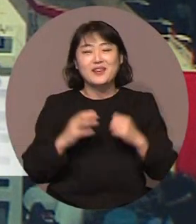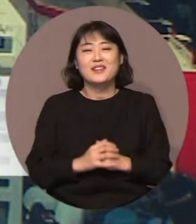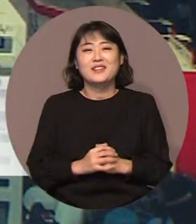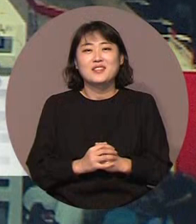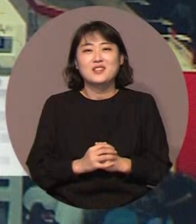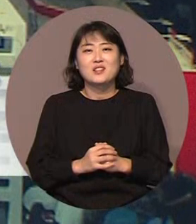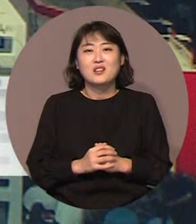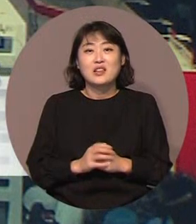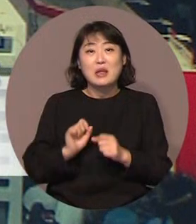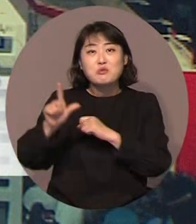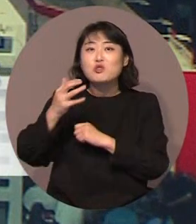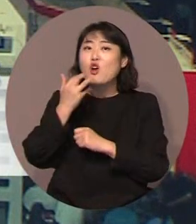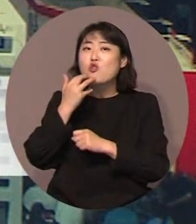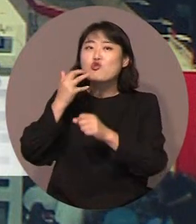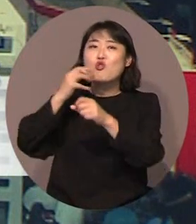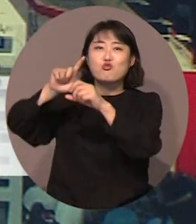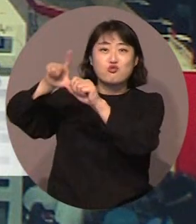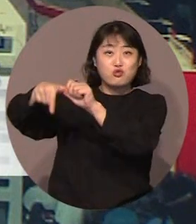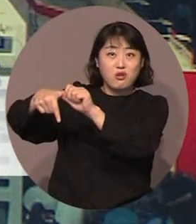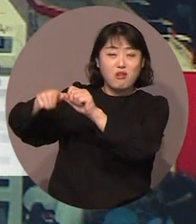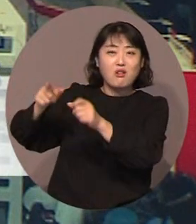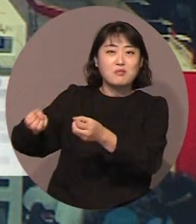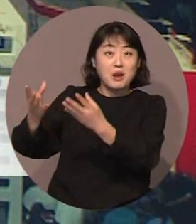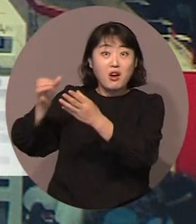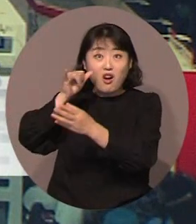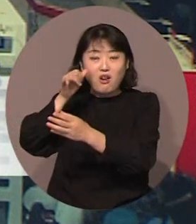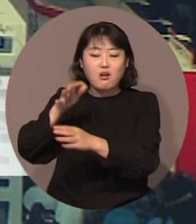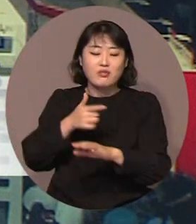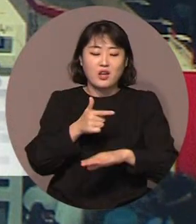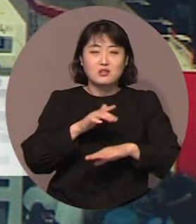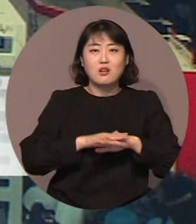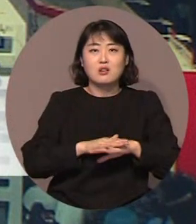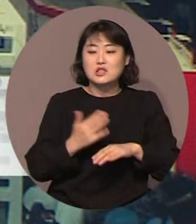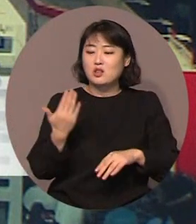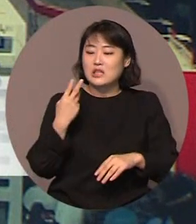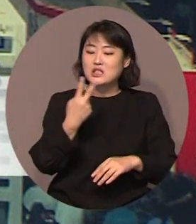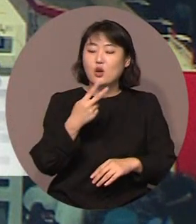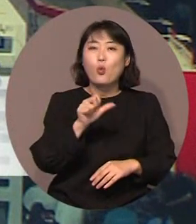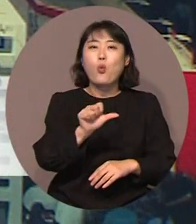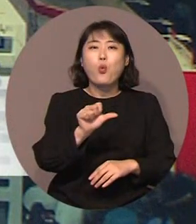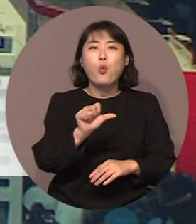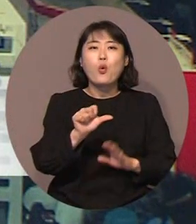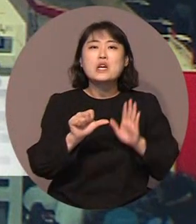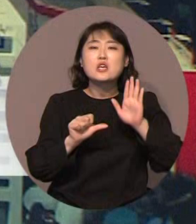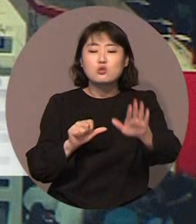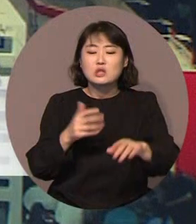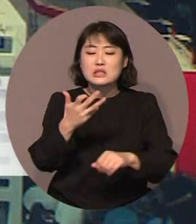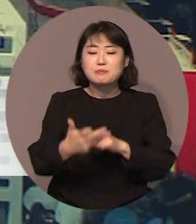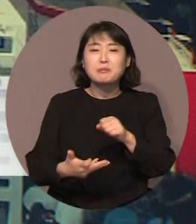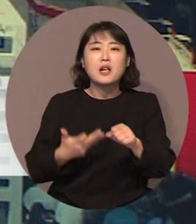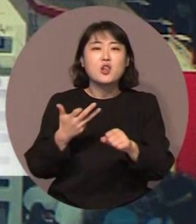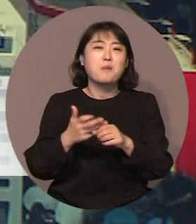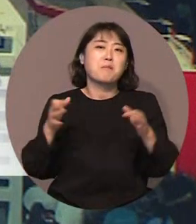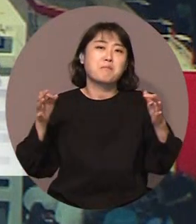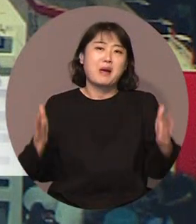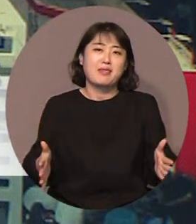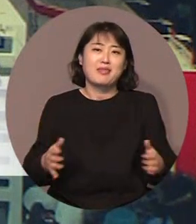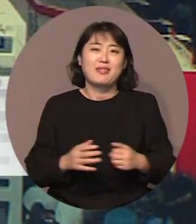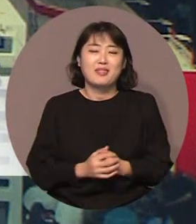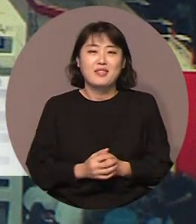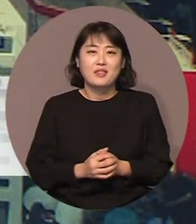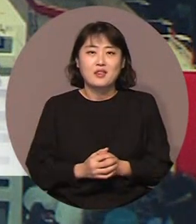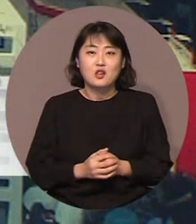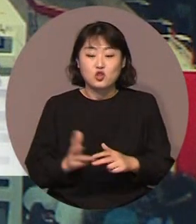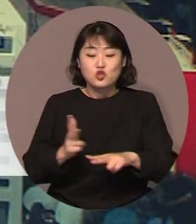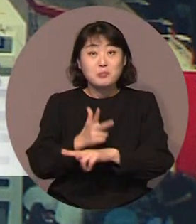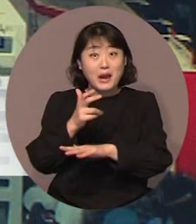주로 수도권에서 열려온 과학축제가 대전에서 열리는 것은 지난 2005년 이후 18년 만인데요. 오는